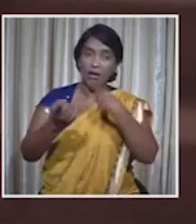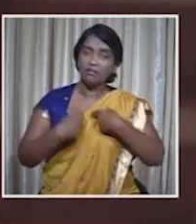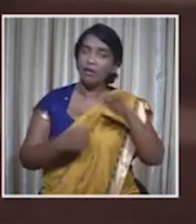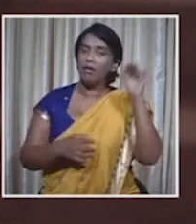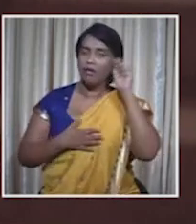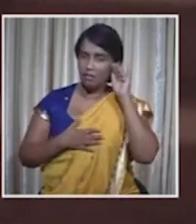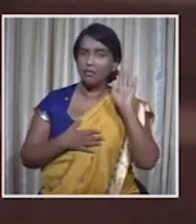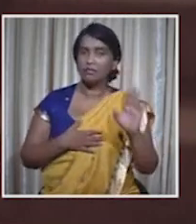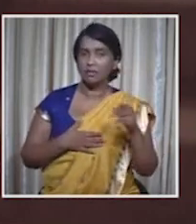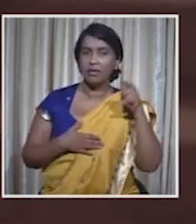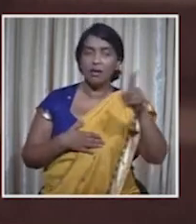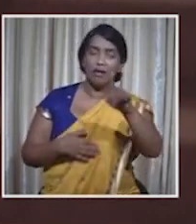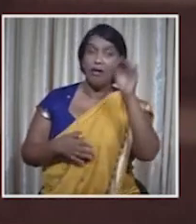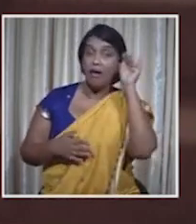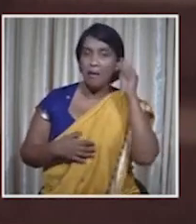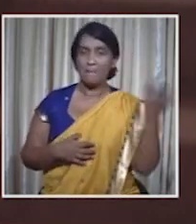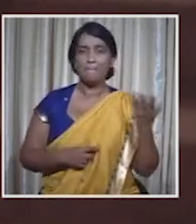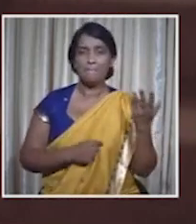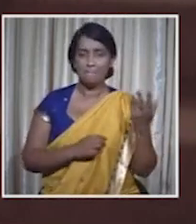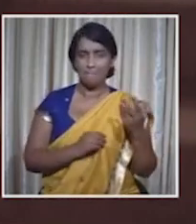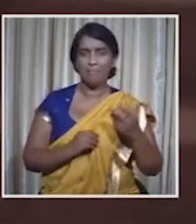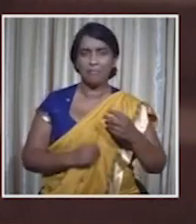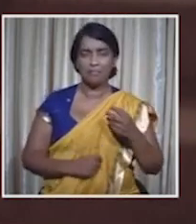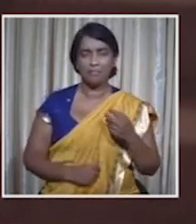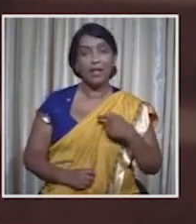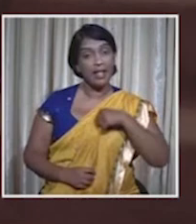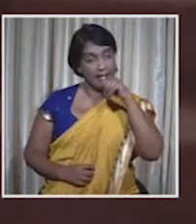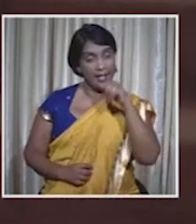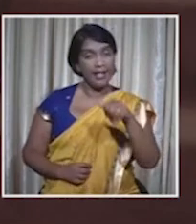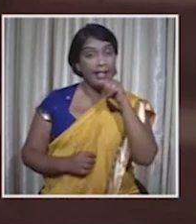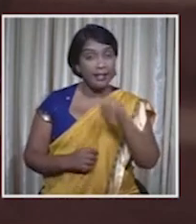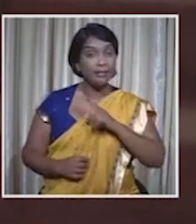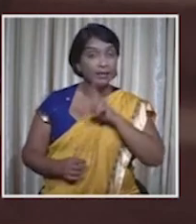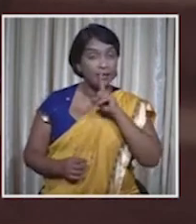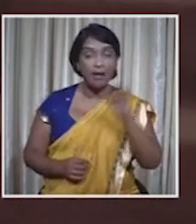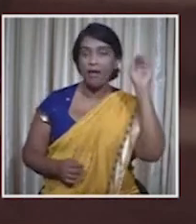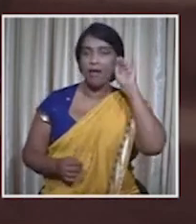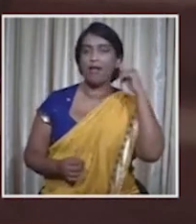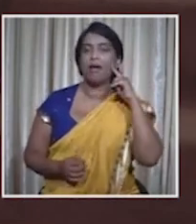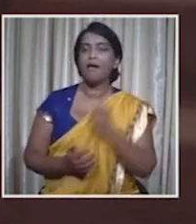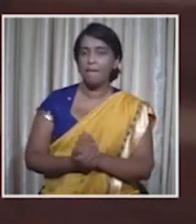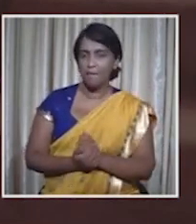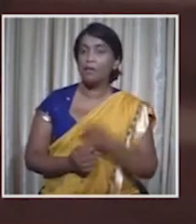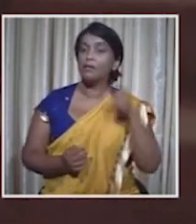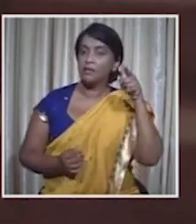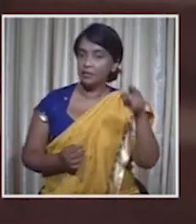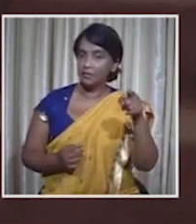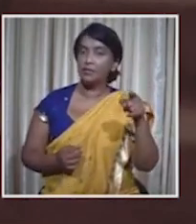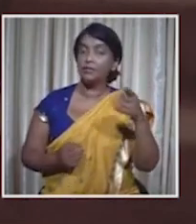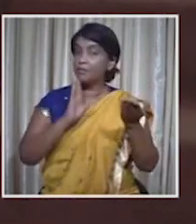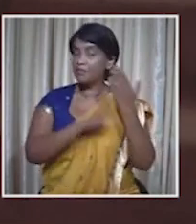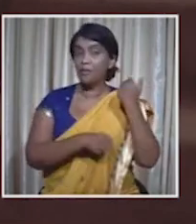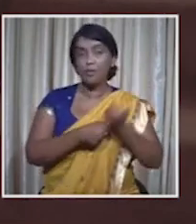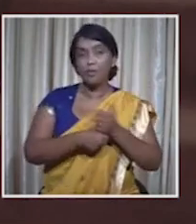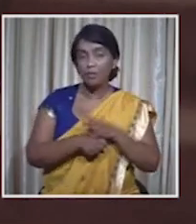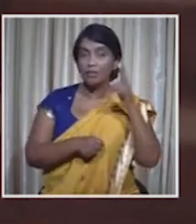කියන ඔක්කොම අහගෙන හිටියානේ තා ප්‍රශ්නයක් දැන් එතුමලට අහගෙන ඉන්න බෑ හරි මේක තමයි ඇත්ත ඇත්ත කතා කරද්දී අහගෙන ඉන්න බෑ ඉතින්